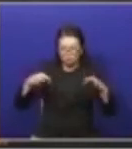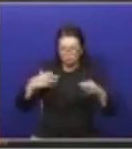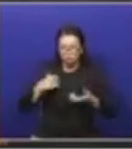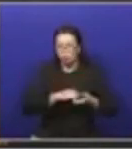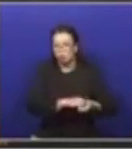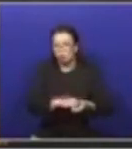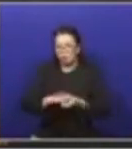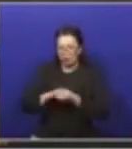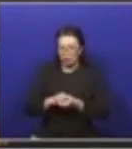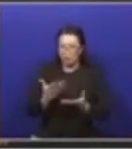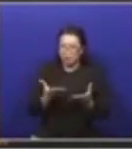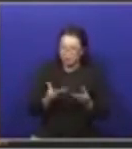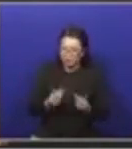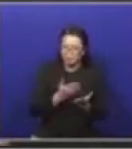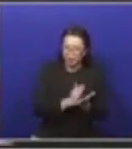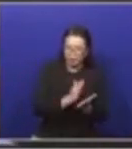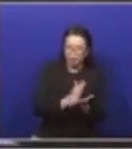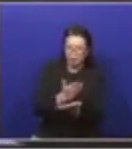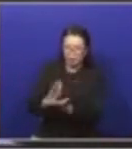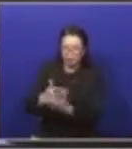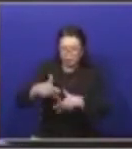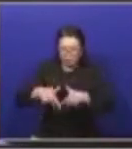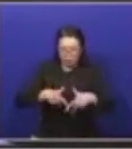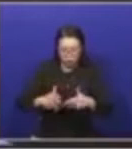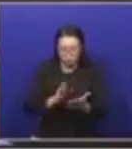ก็ขอมัน Useแต่ถ้าท่านไม่รู้ว่ามันคืออะไรเรามาคุยกันนอกรอบได้ครับ